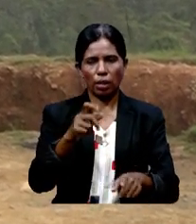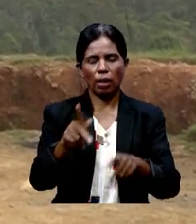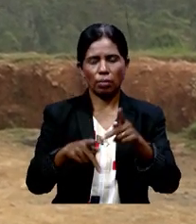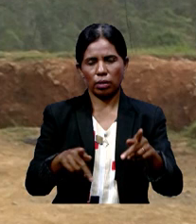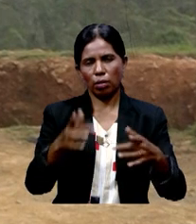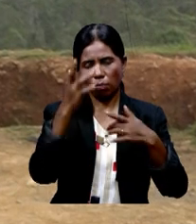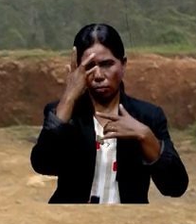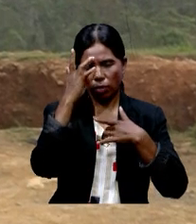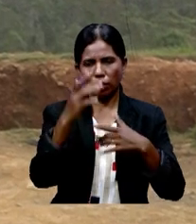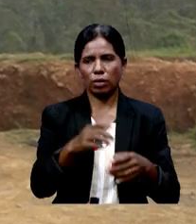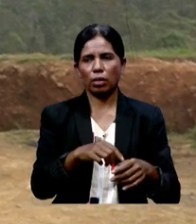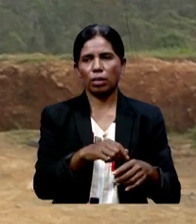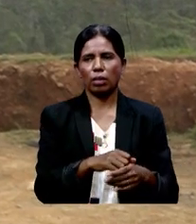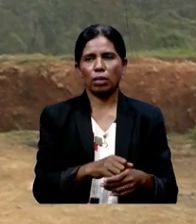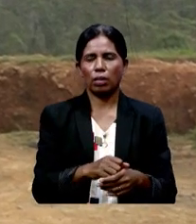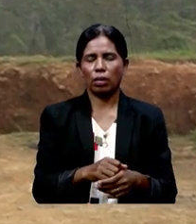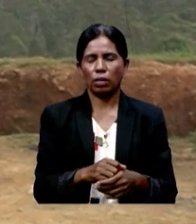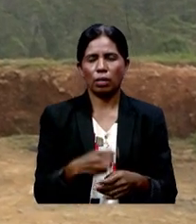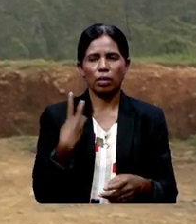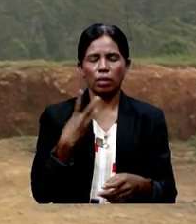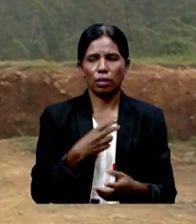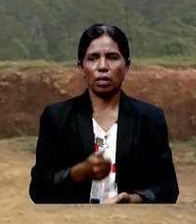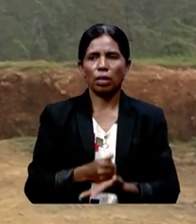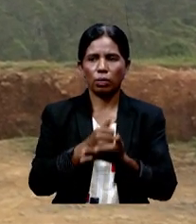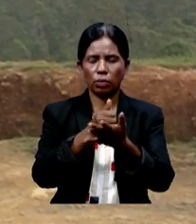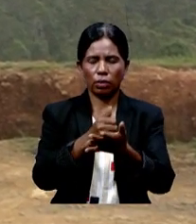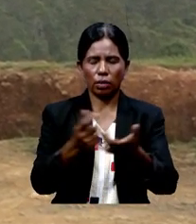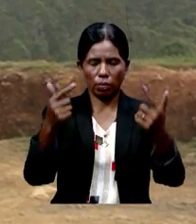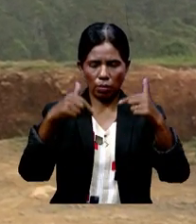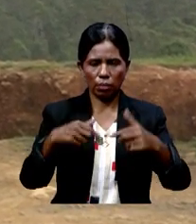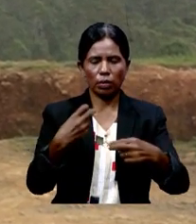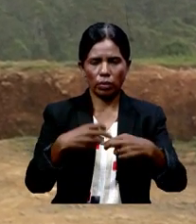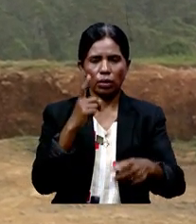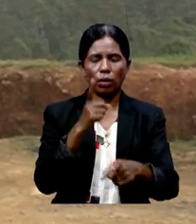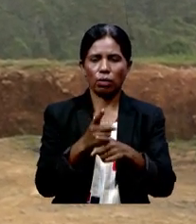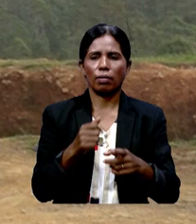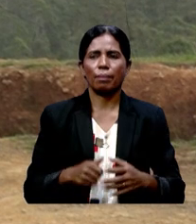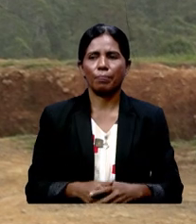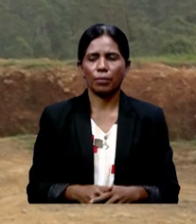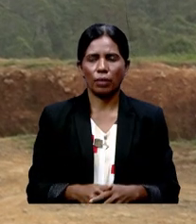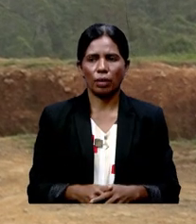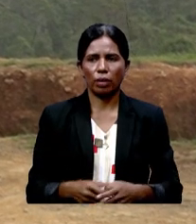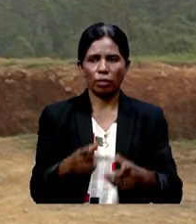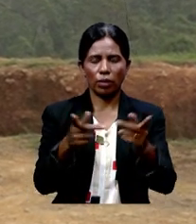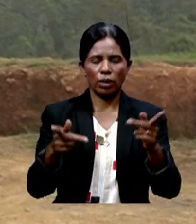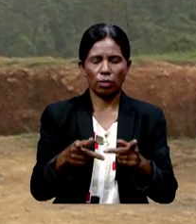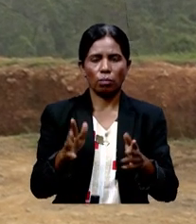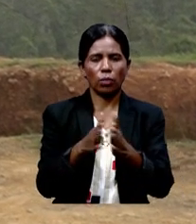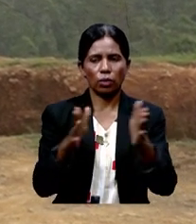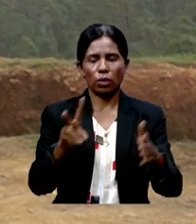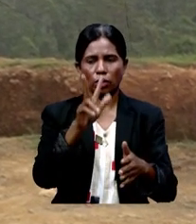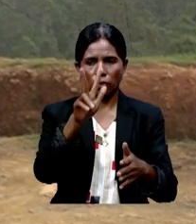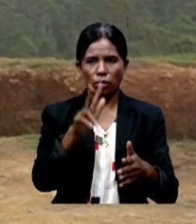atau ho itena tulung ka yan rumah tu mai mis difisil tuan. Debo siane ya sentru botna erua